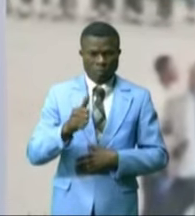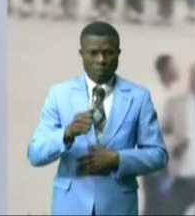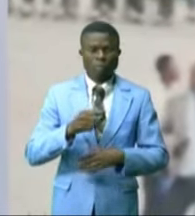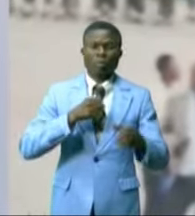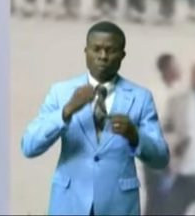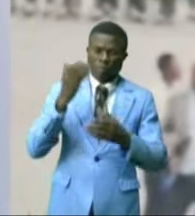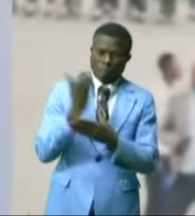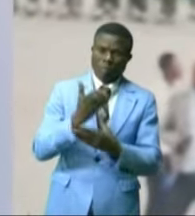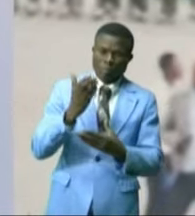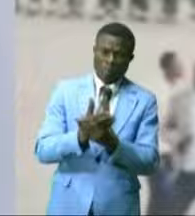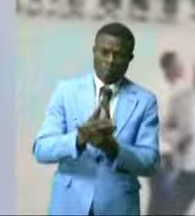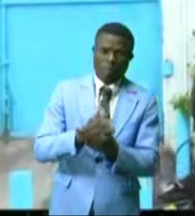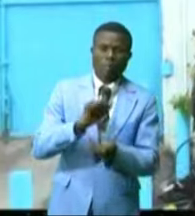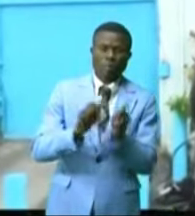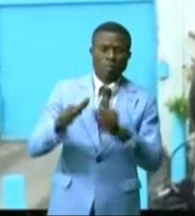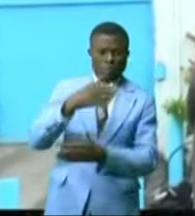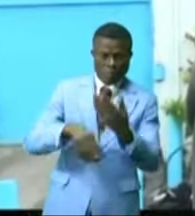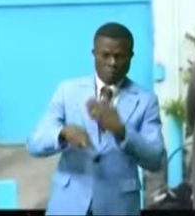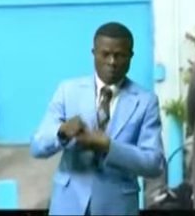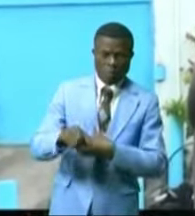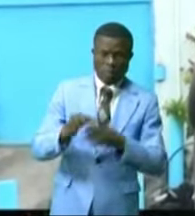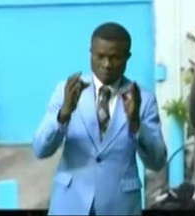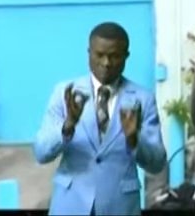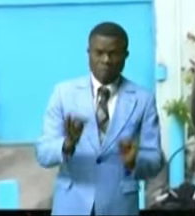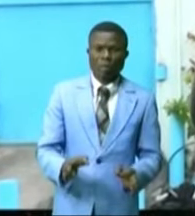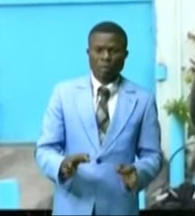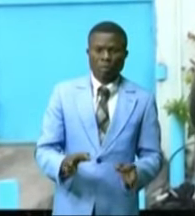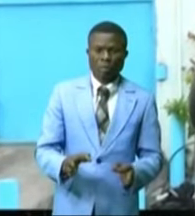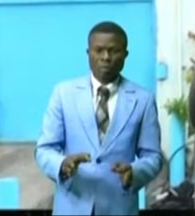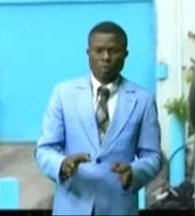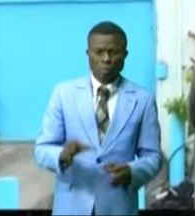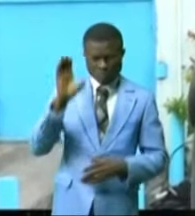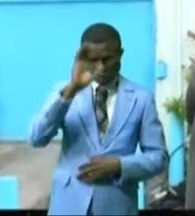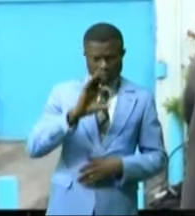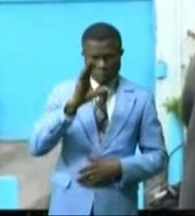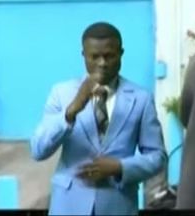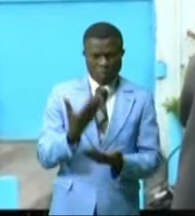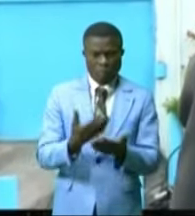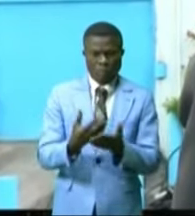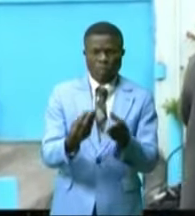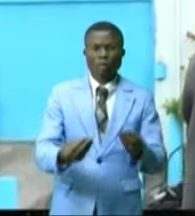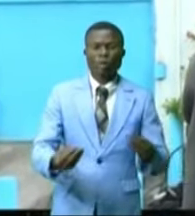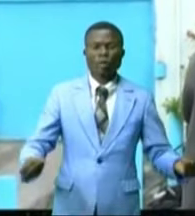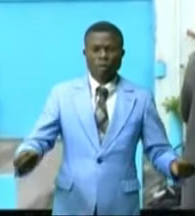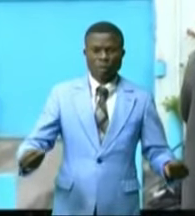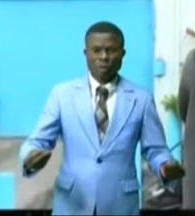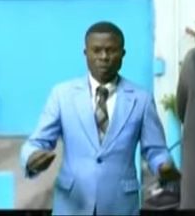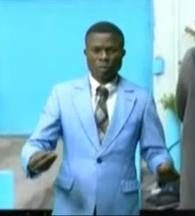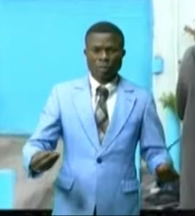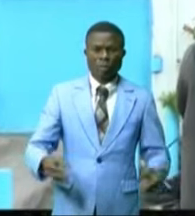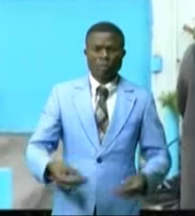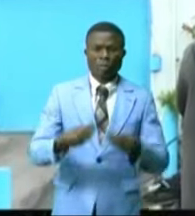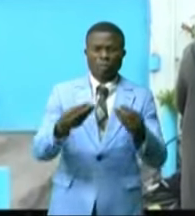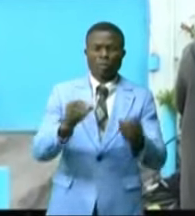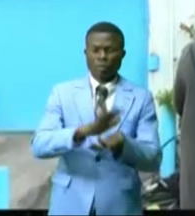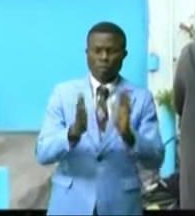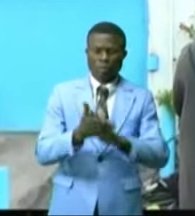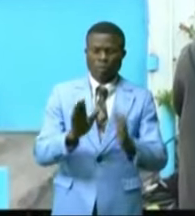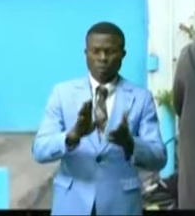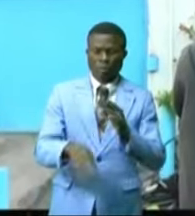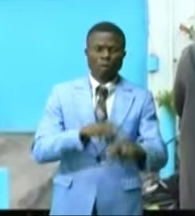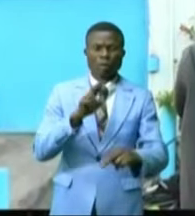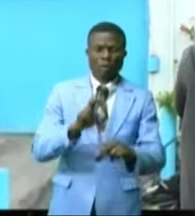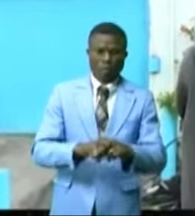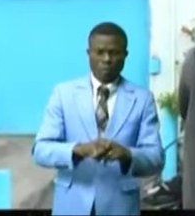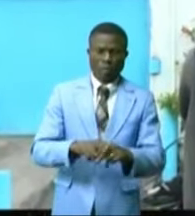chamaillait s'il y avait des désordres. Mais on parvenait toujours à résoudre, mettre les choses en